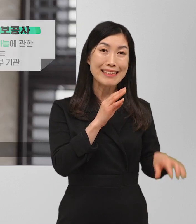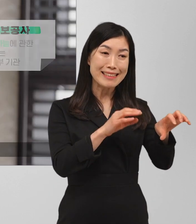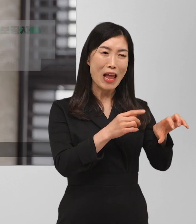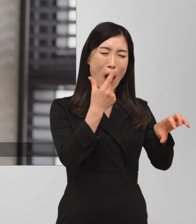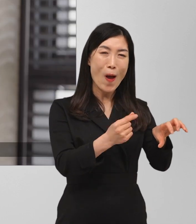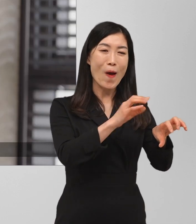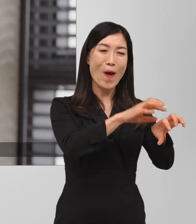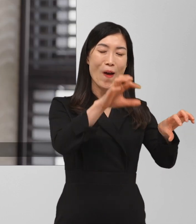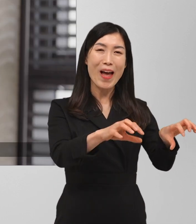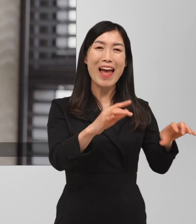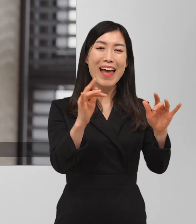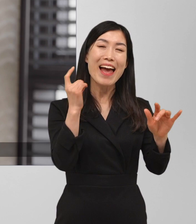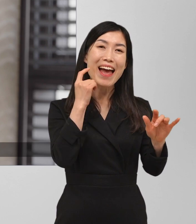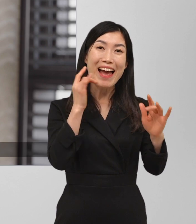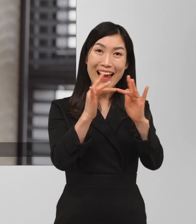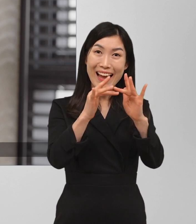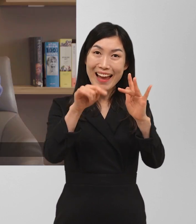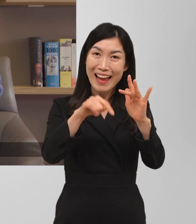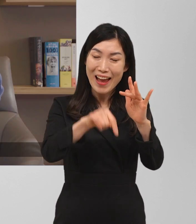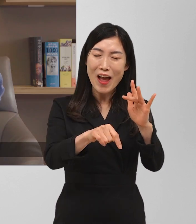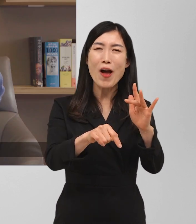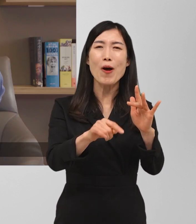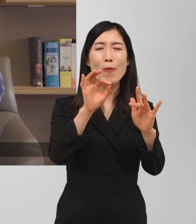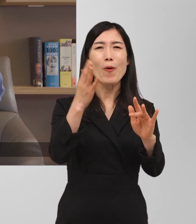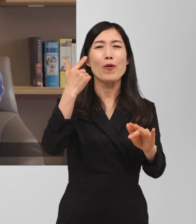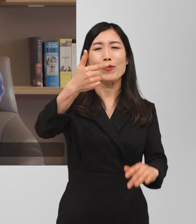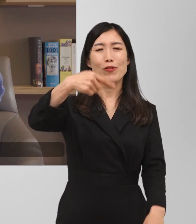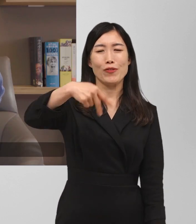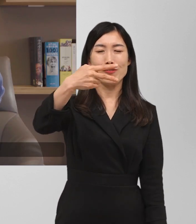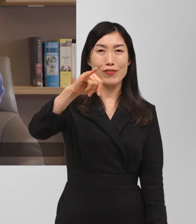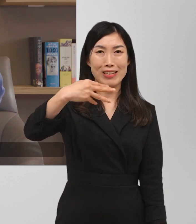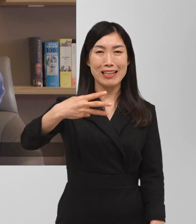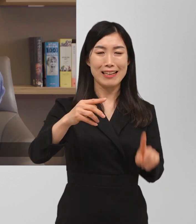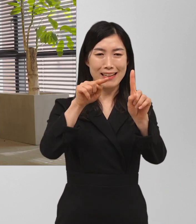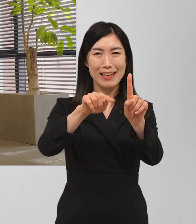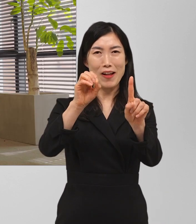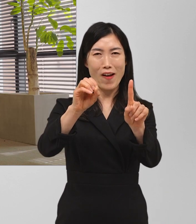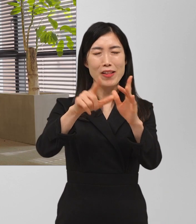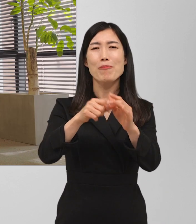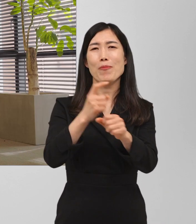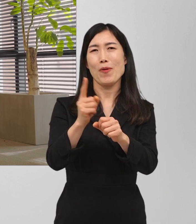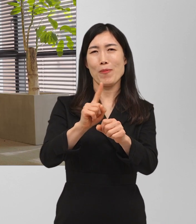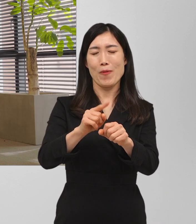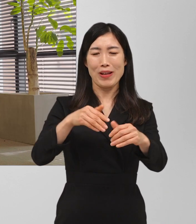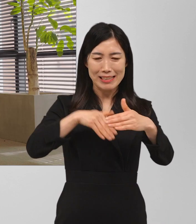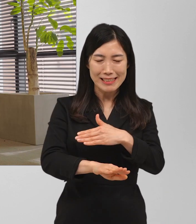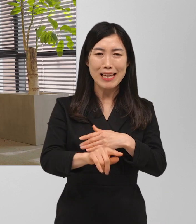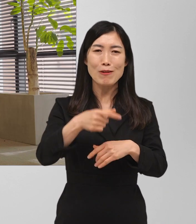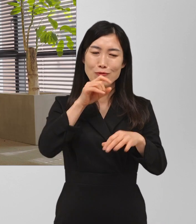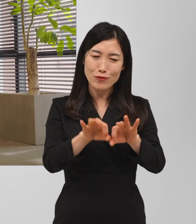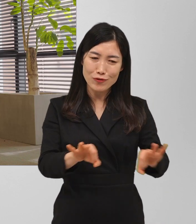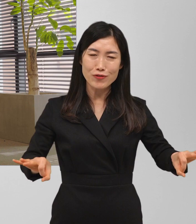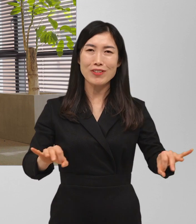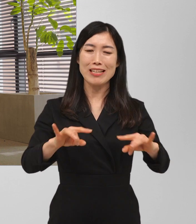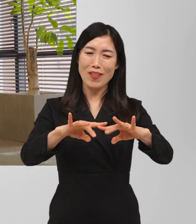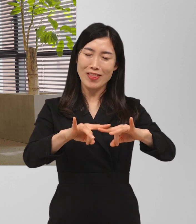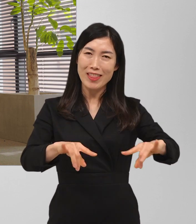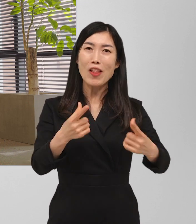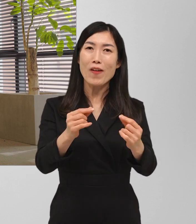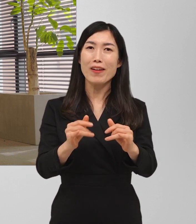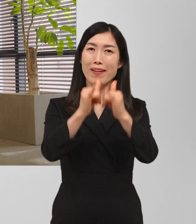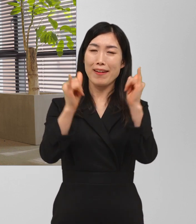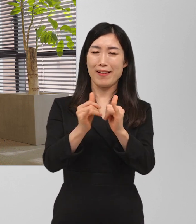그리고 메타버스화 시켜가는 과정들이 연관어로 검색되는 것을 볼 수 있습니다. 디지털 트윈은 디지털 뉴딜